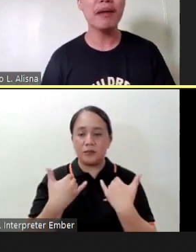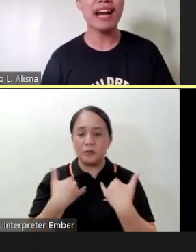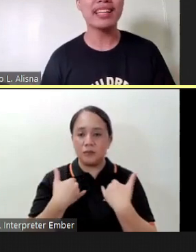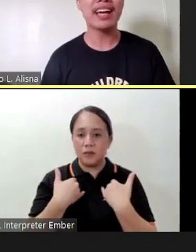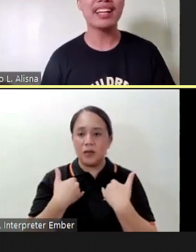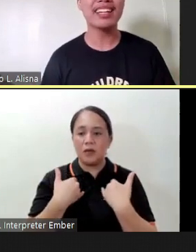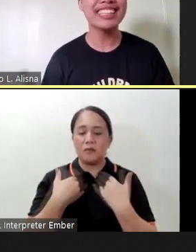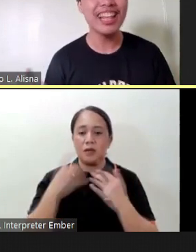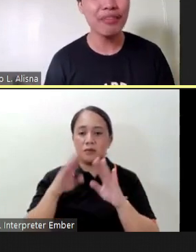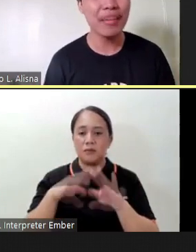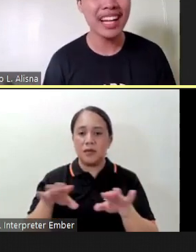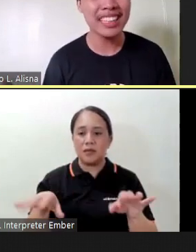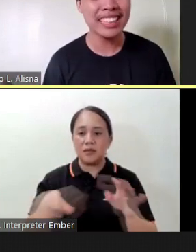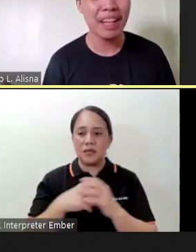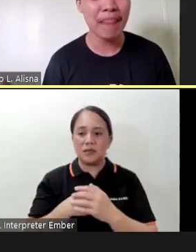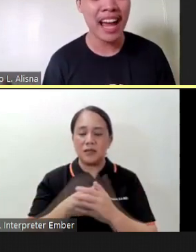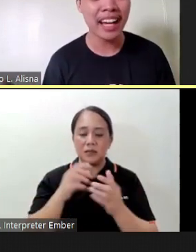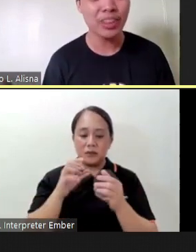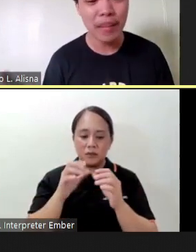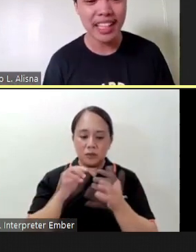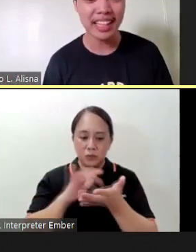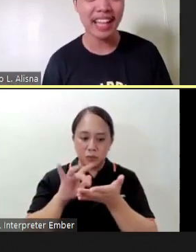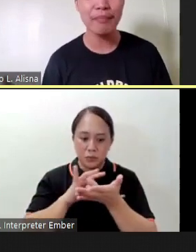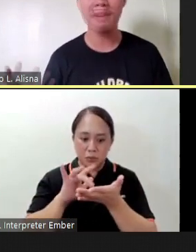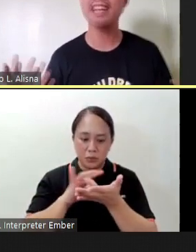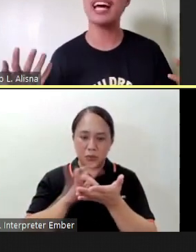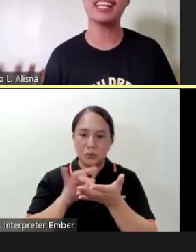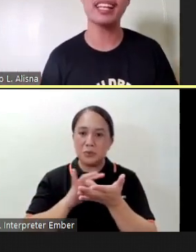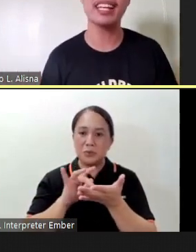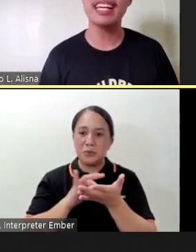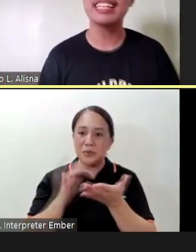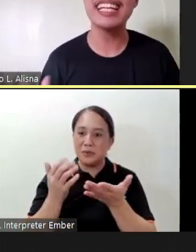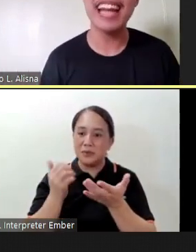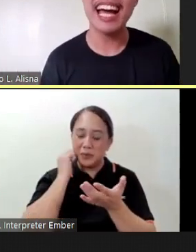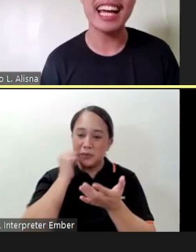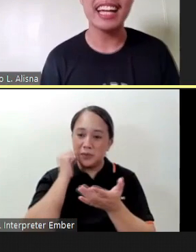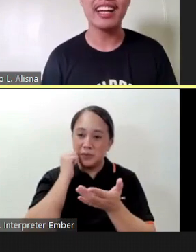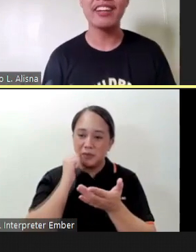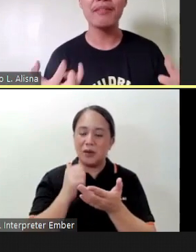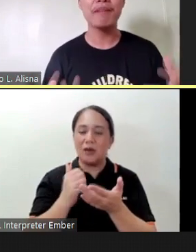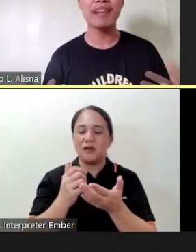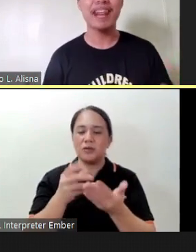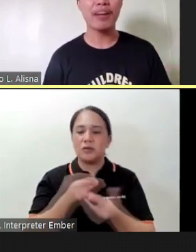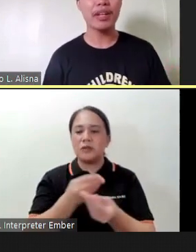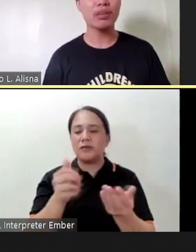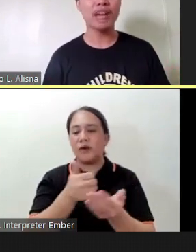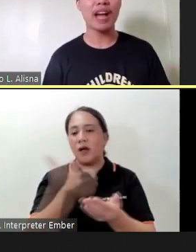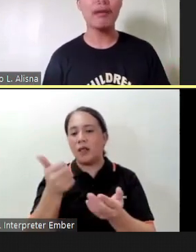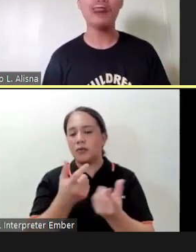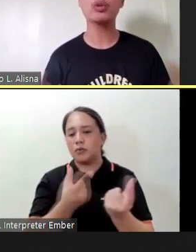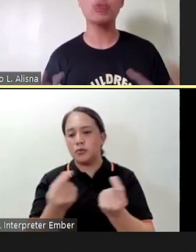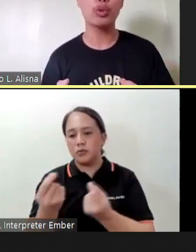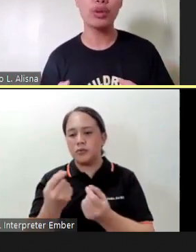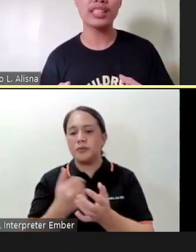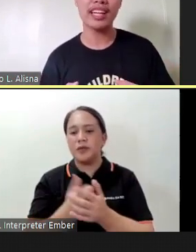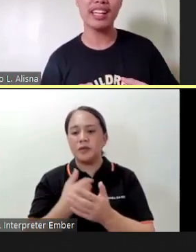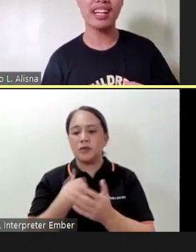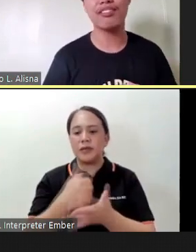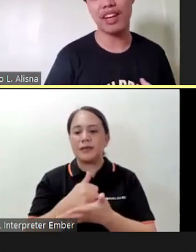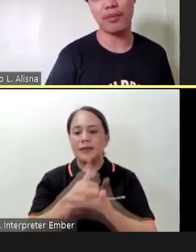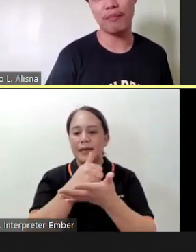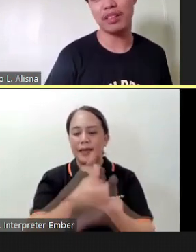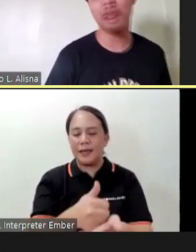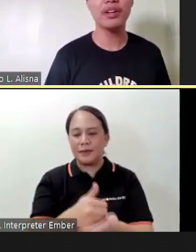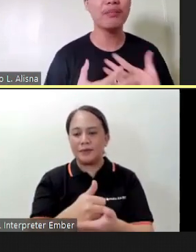yung mga bata nagsiself na lang kasi sila palagi so maganda na bigyan natin sila na iba pang gagawin kung saan makatutulong sa